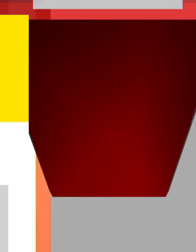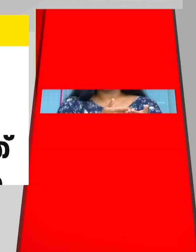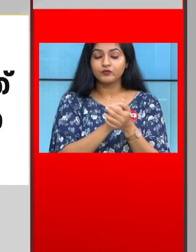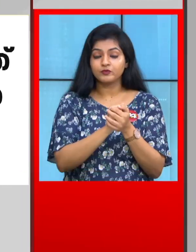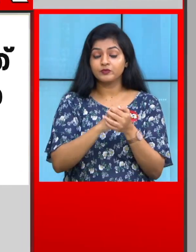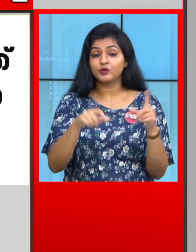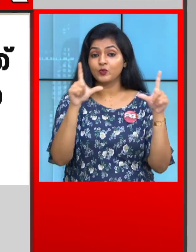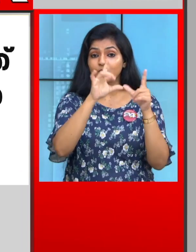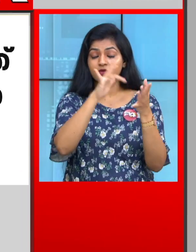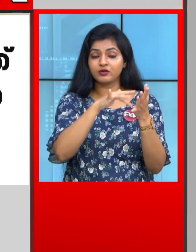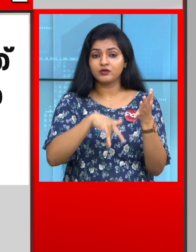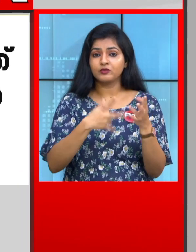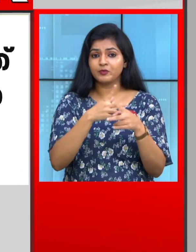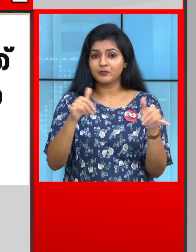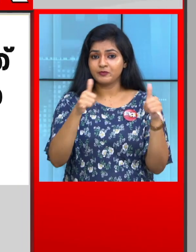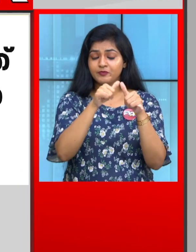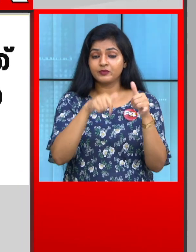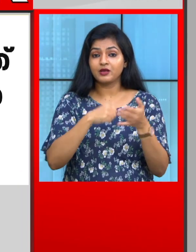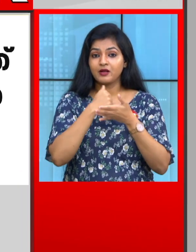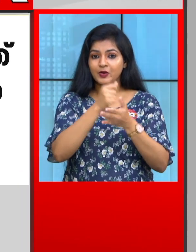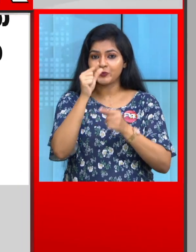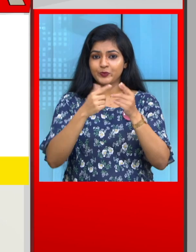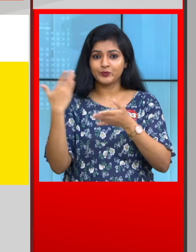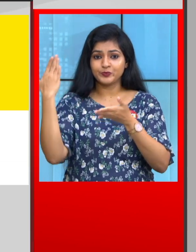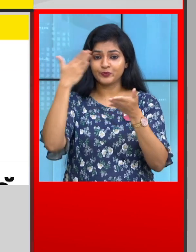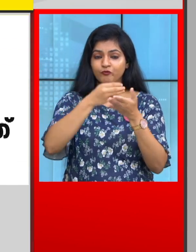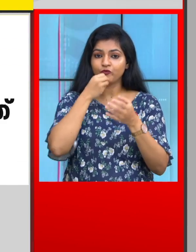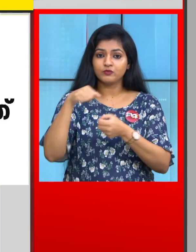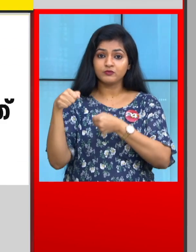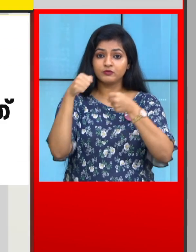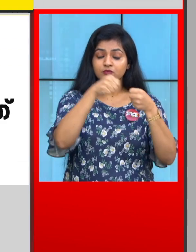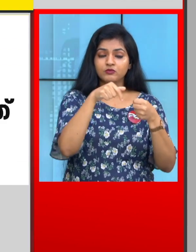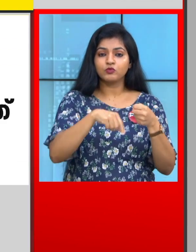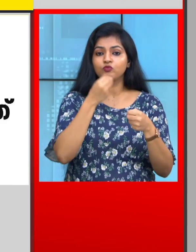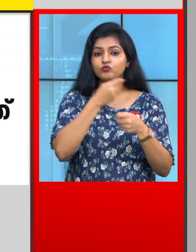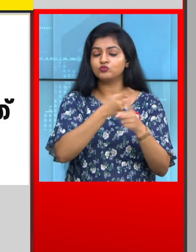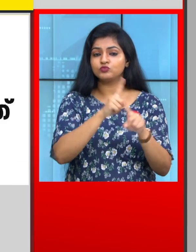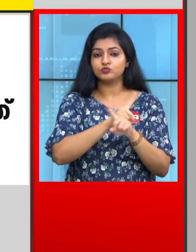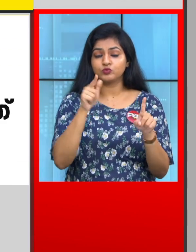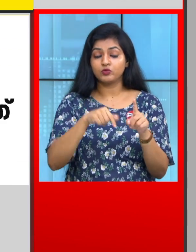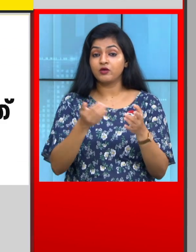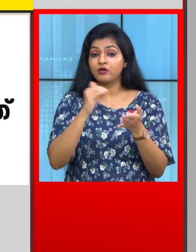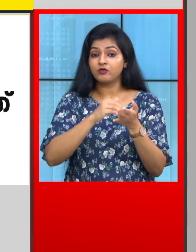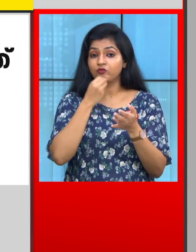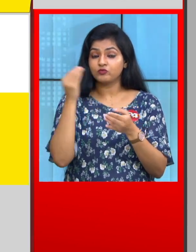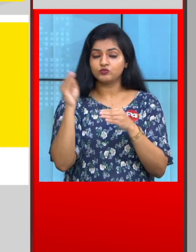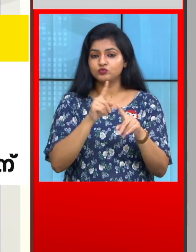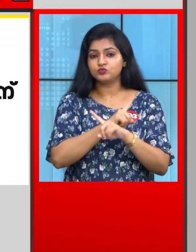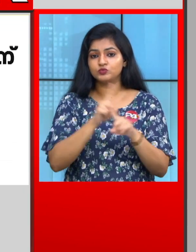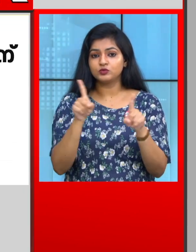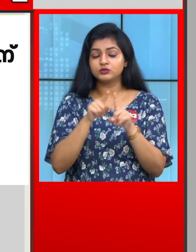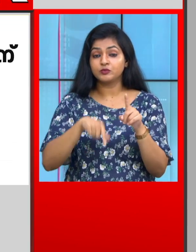മുണ്ടക്കയിലും അതുപോലെ തന്നെ ചൂരൽമലയിലുമൊക്കെ ഈ സന്നദ്ധ പ്രവർത്തകർ എത്തിയ ഘട്ടത്തിലായിരുന്നു ഇത്തരത്തിലൊരു ഉത്തരവുണ്ടെന്നും അതിനാൽ ഇനി ഇവിടെ ഭക്ഷണം വിതരണം ചെയ്യേണ്ടതില്ല എന്ന